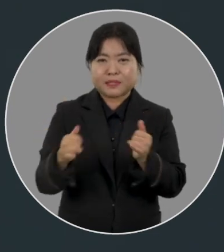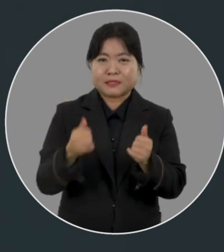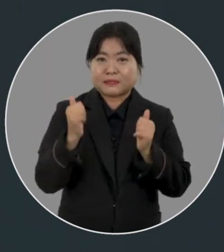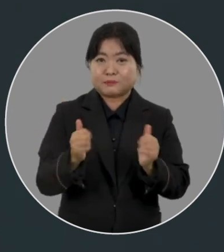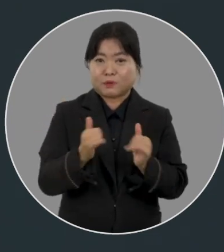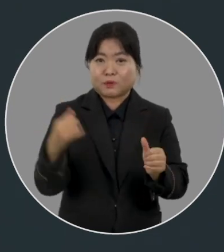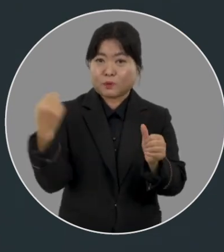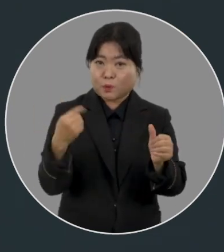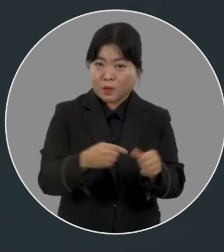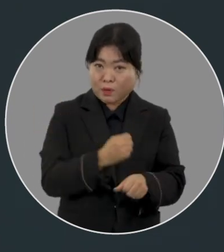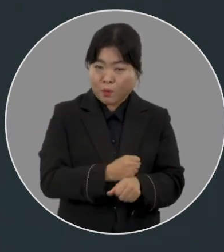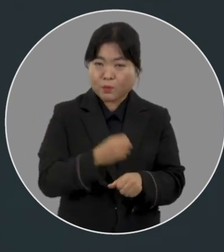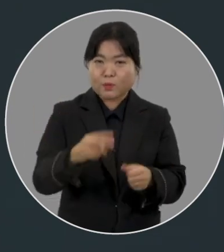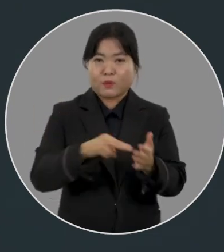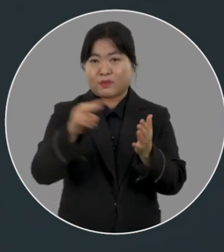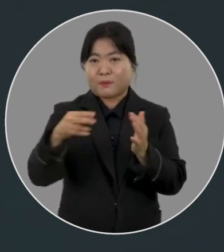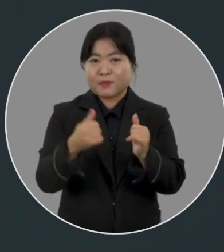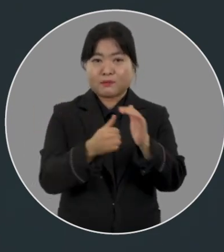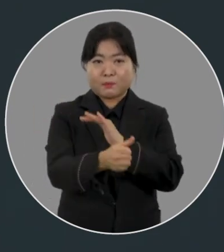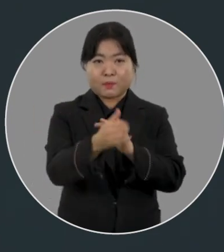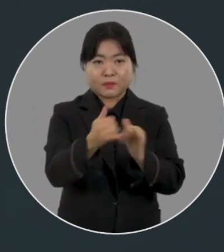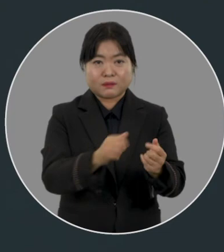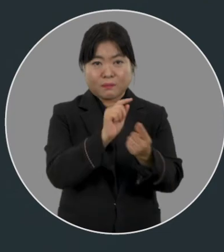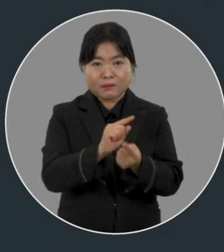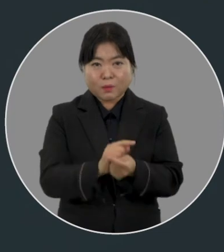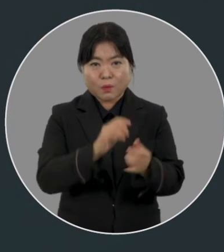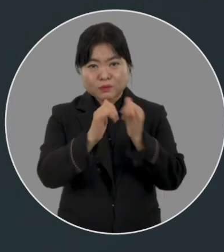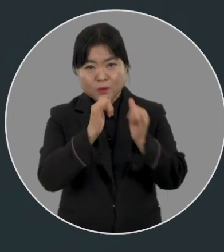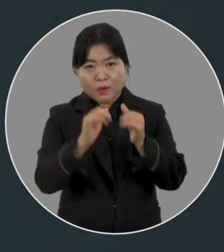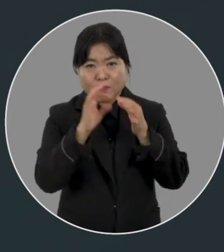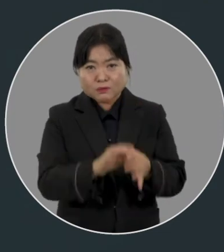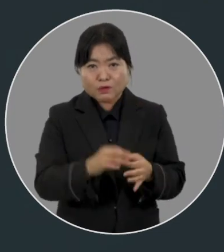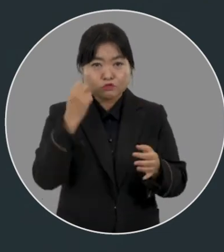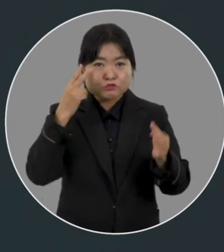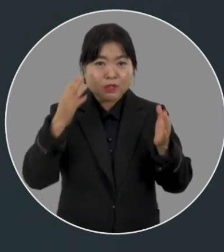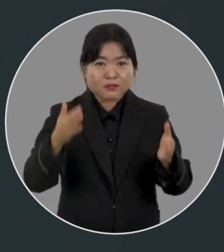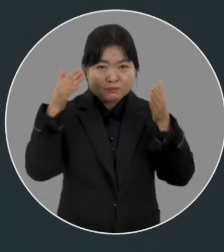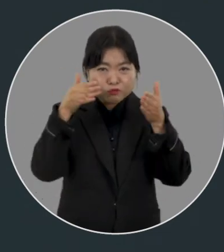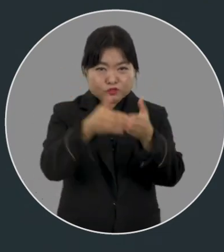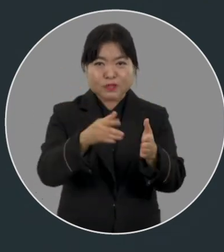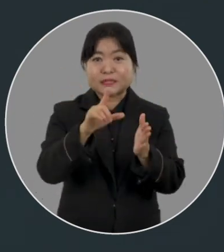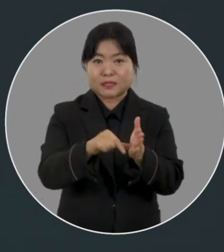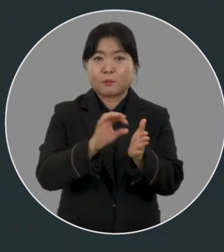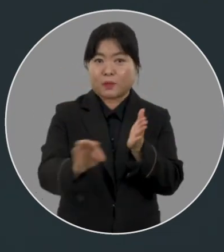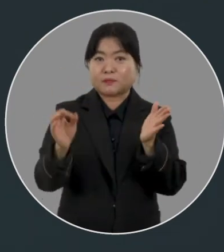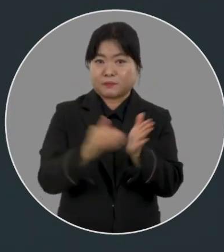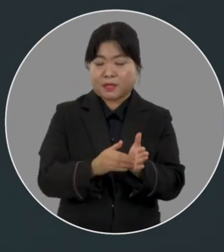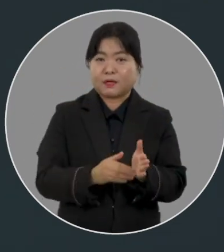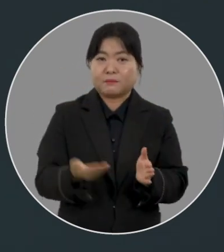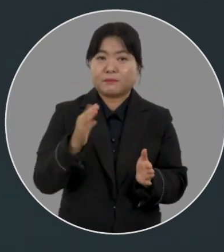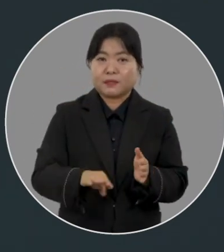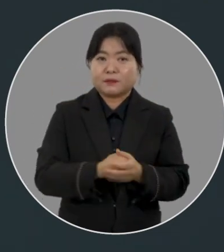심사관들 교육하고 또 난민 대표자들 만나보고 인터뷰를 하면서 2달간 집중적인 시간을